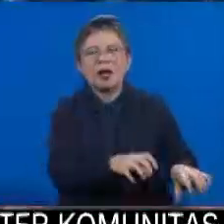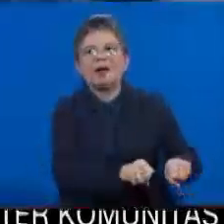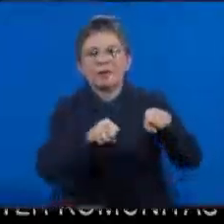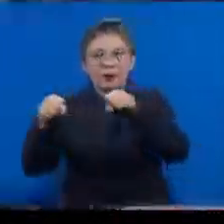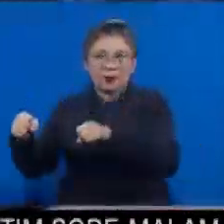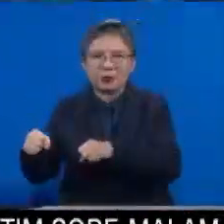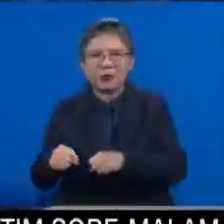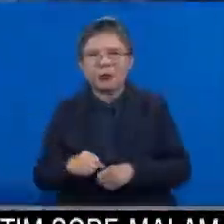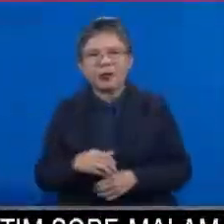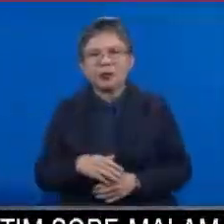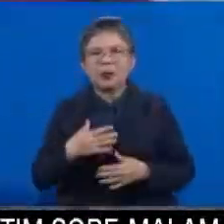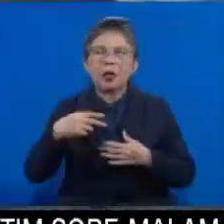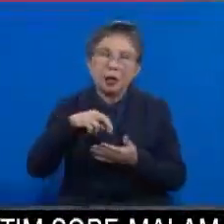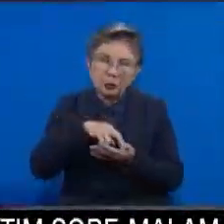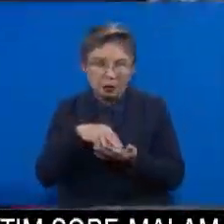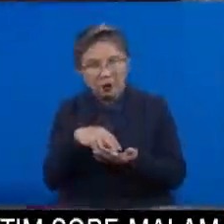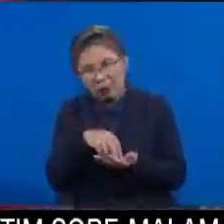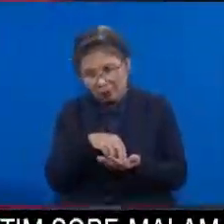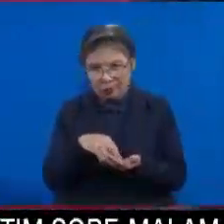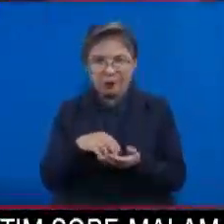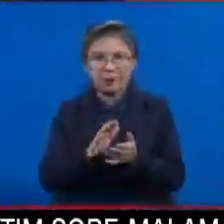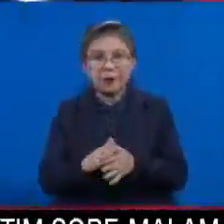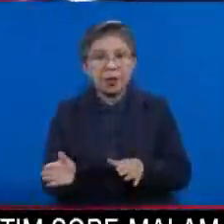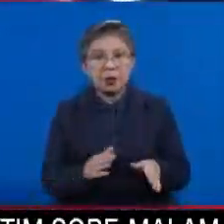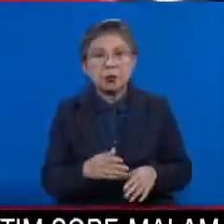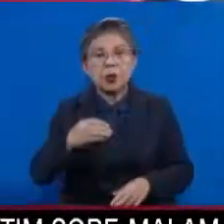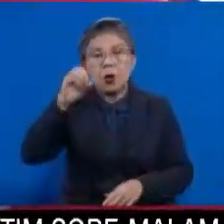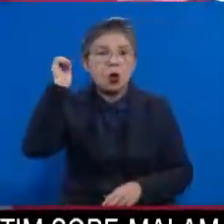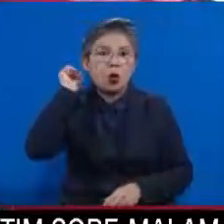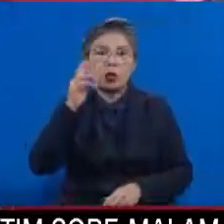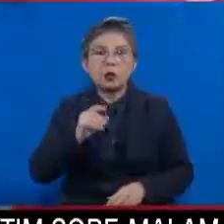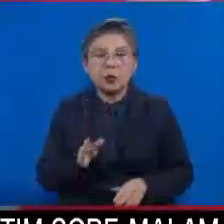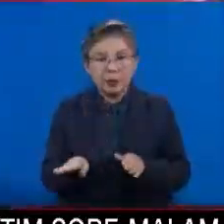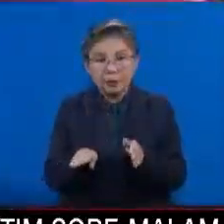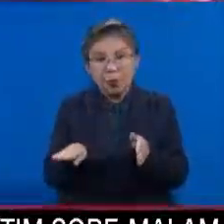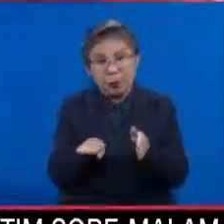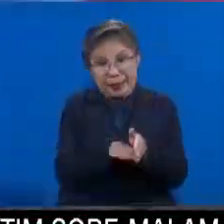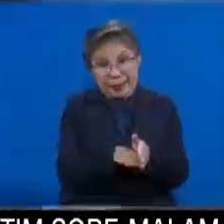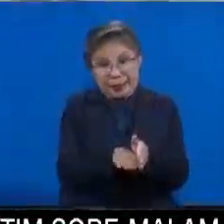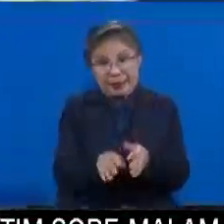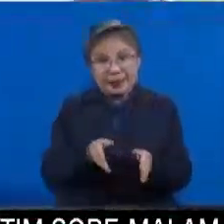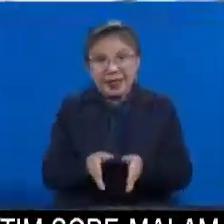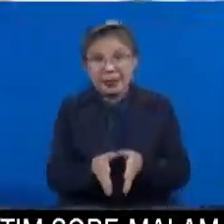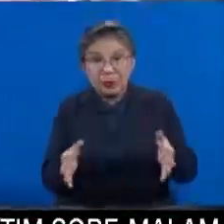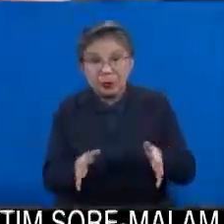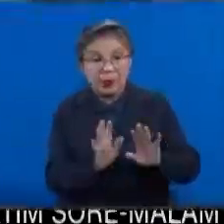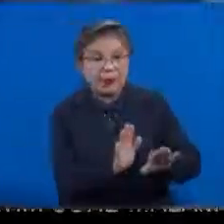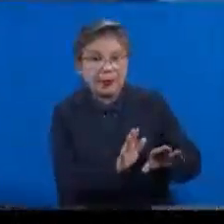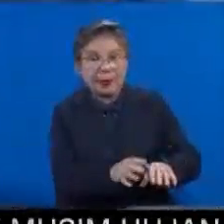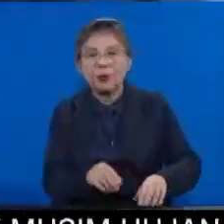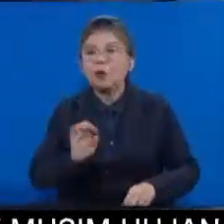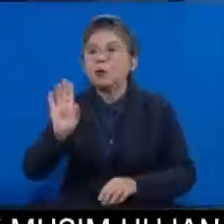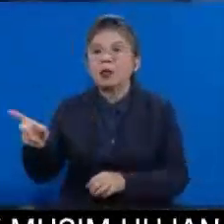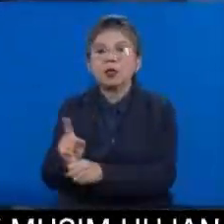mengevakuasi balita itu yang sudah terlihat lemas. Sebelum kejadian, orang tua balita itu memarkir kendaraannya dan meninggalkan anaknya